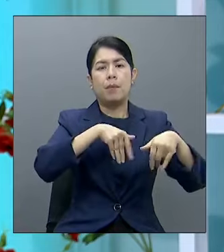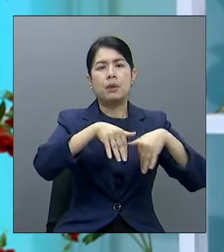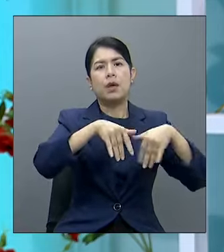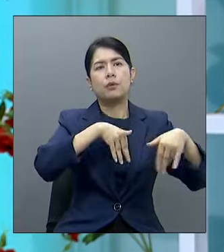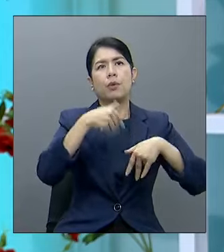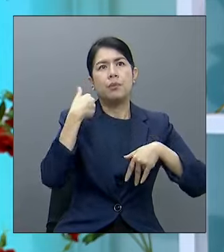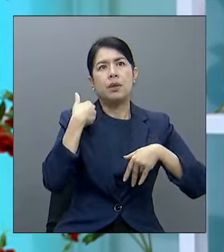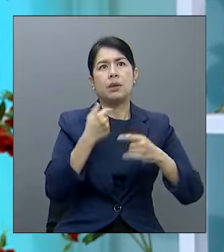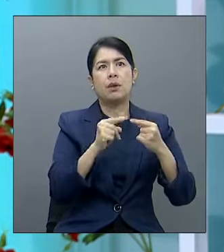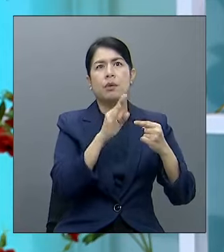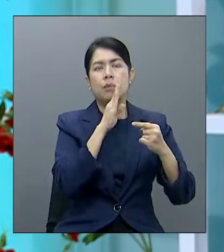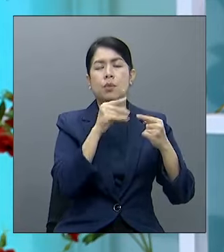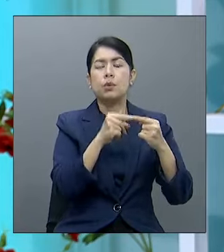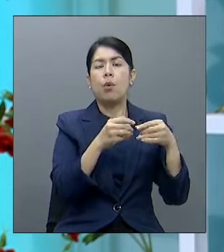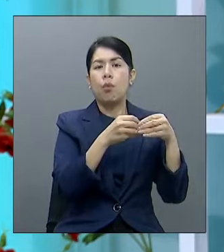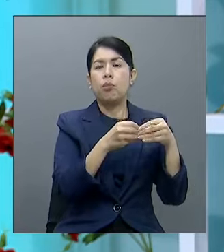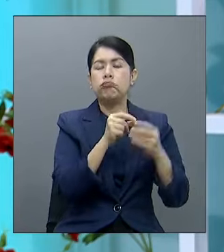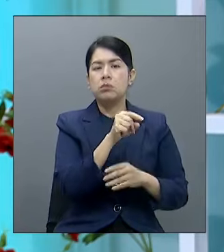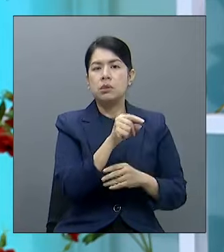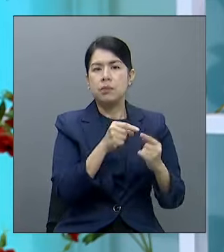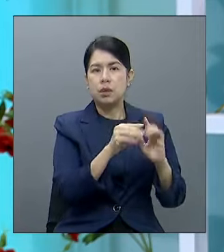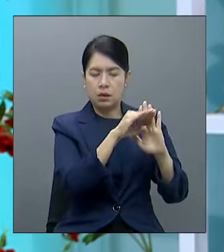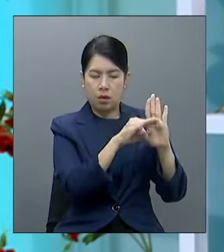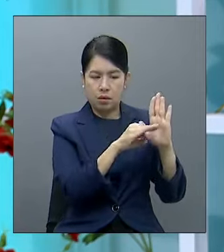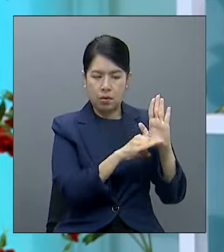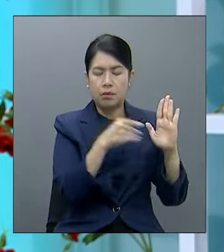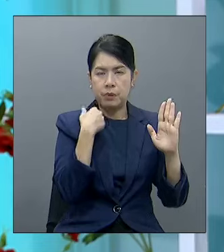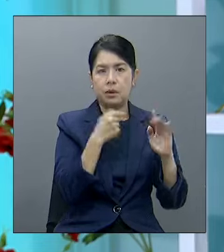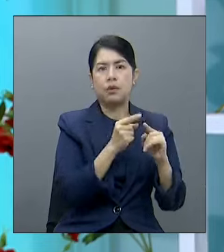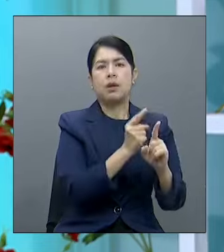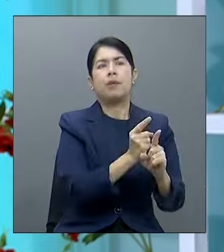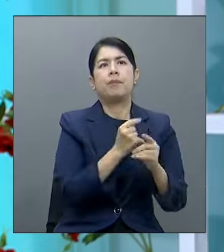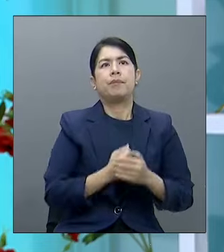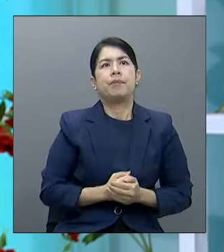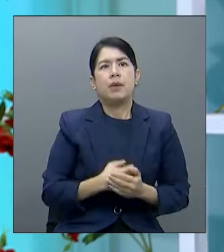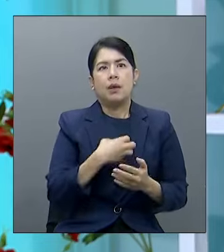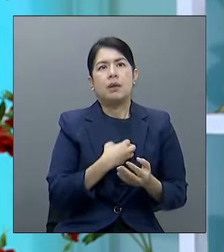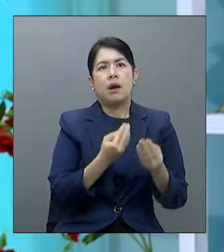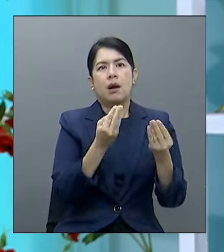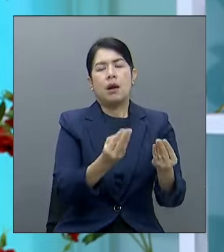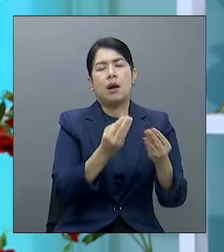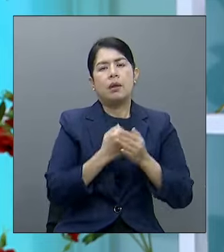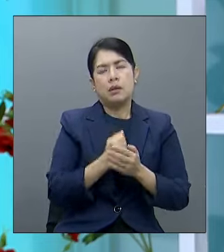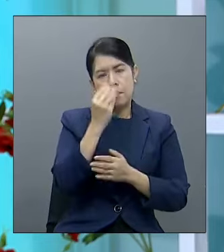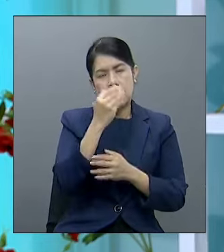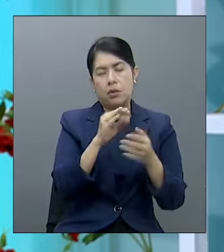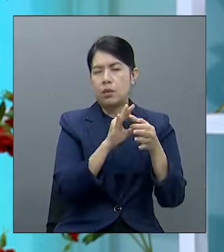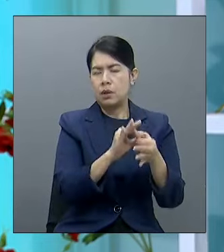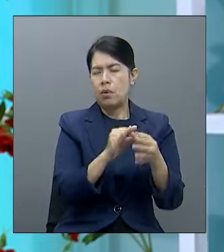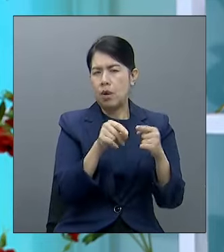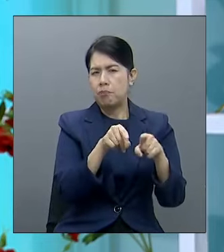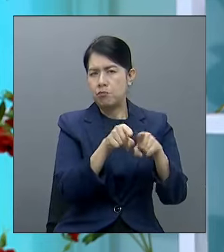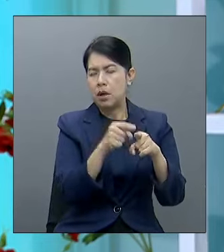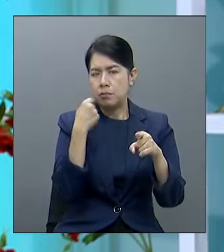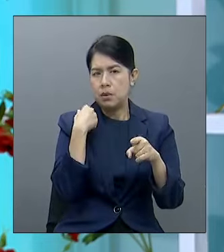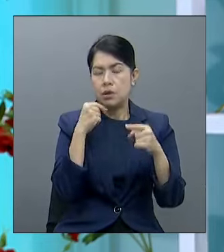าทางฝั่งคอร์ปอเรทที่อยากจะมาเดินก็เข้าสู่เงื่อนไขของคอร์ปอเรทเราต้องการที่จะทำให้เห็นว่าเสียงของมันคืออะไรและสมัครขบวนเข้ามา